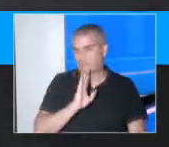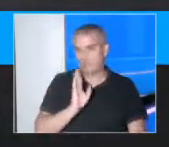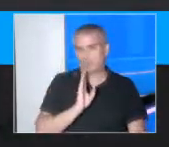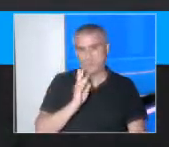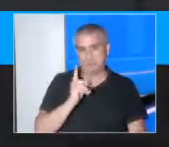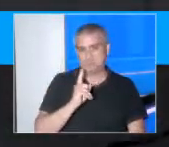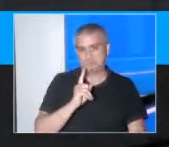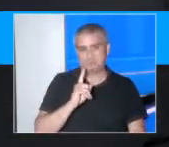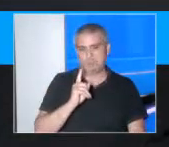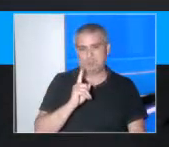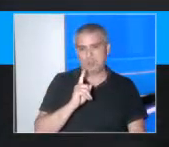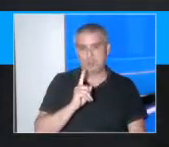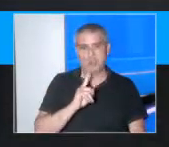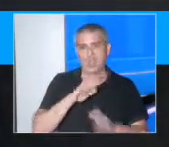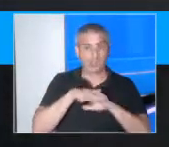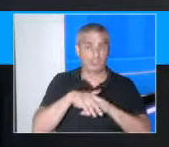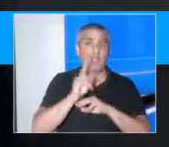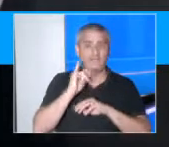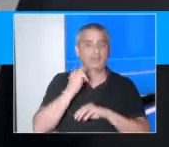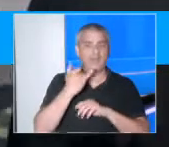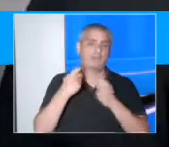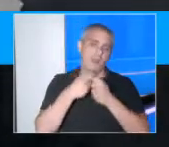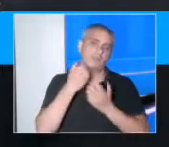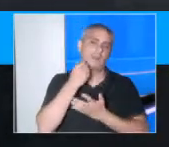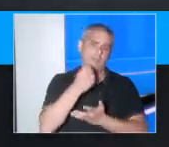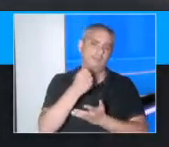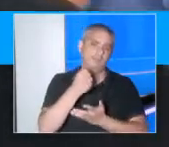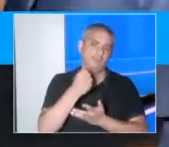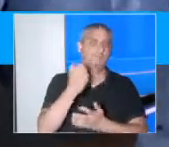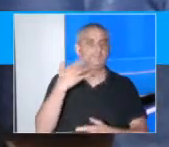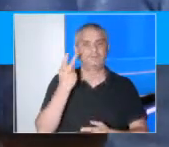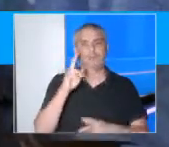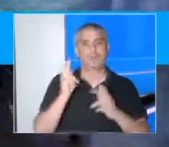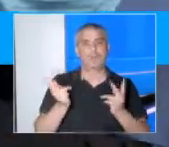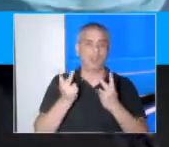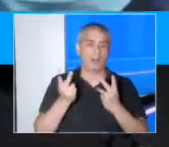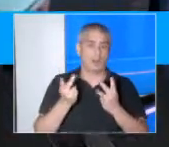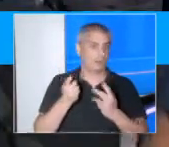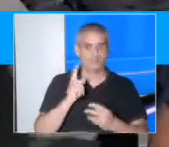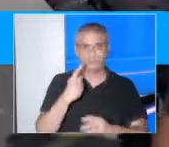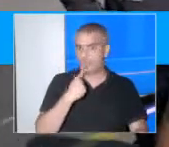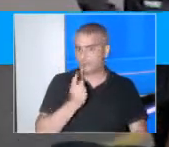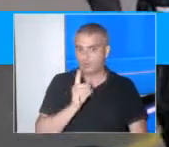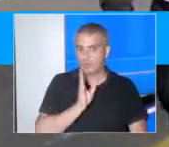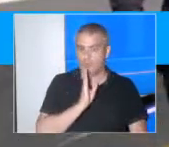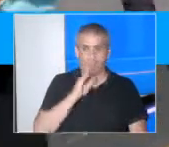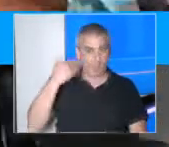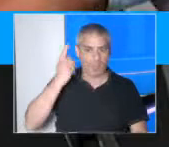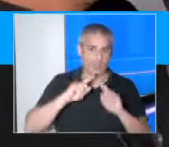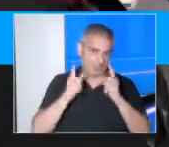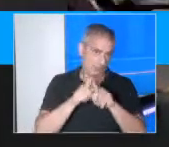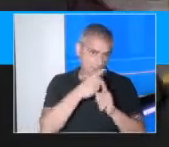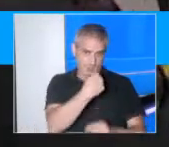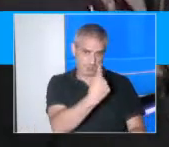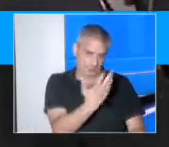לזה בהכרח השלכה, אבל כן לגבי התקציב יהיה יותר קל. אגב, זה לא אומר שלא יהיו בעיות אחרות, כמו